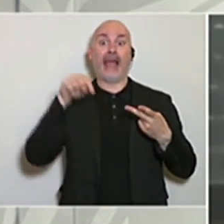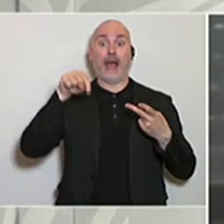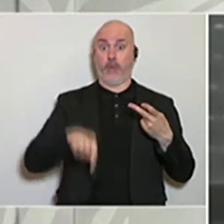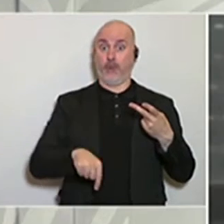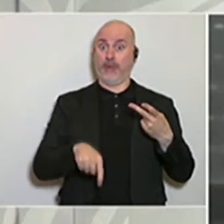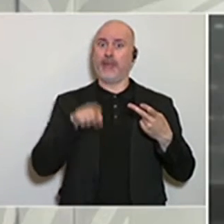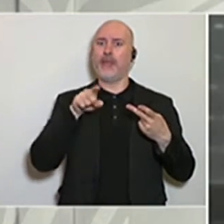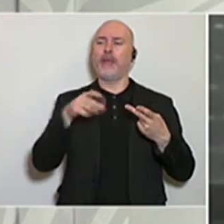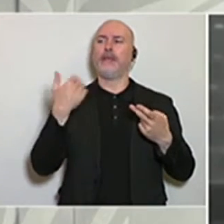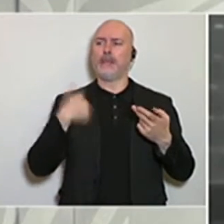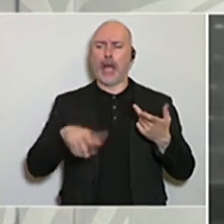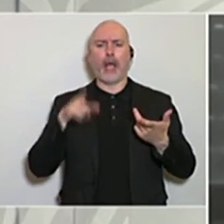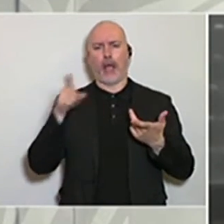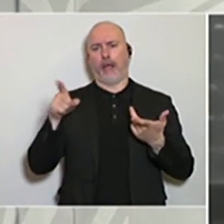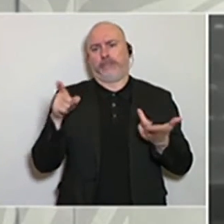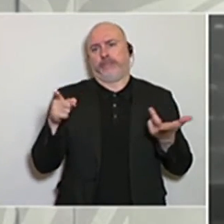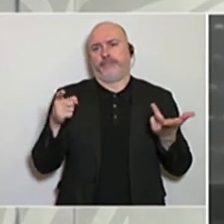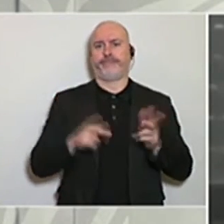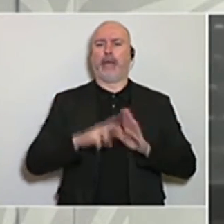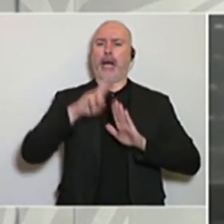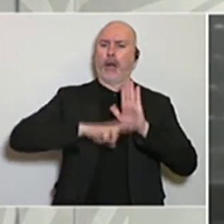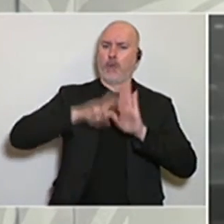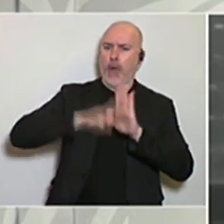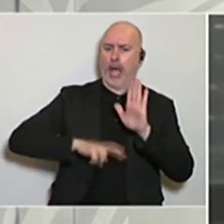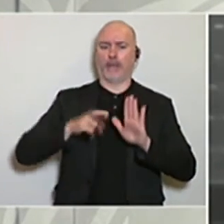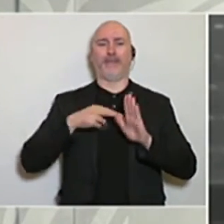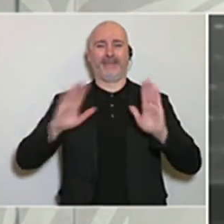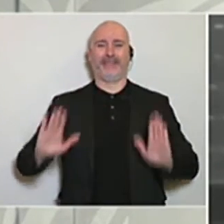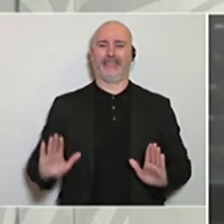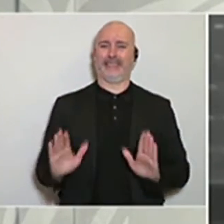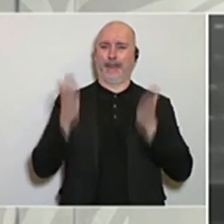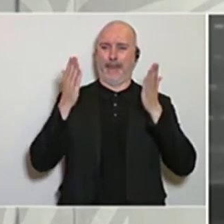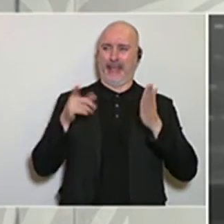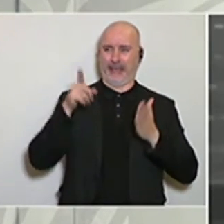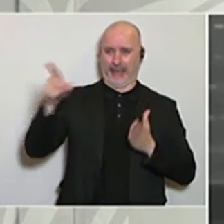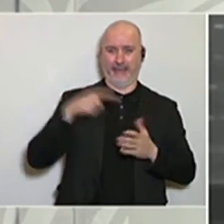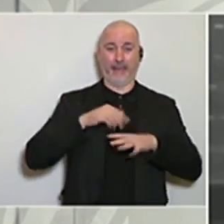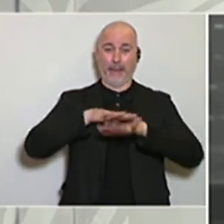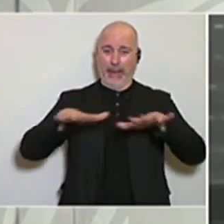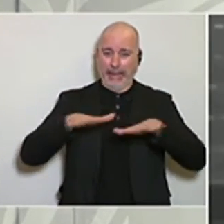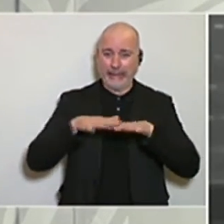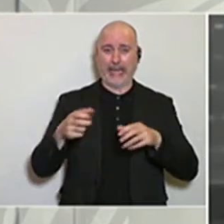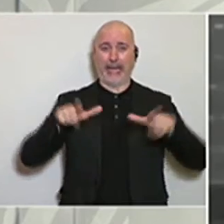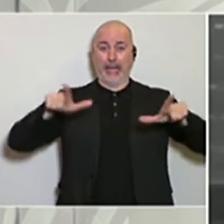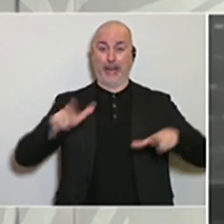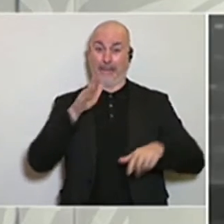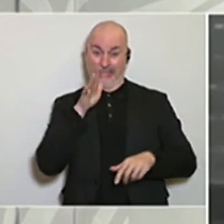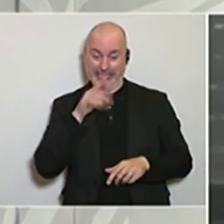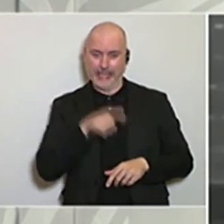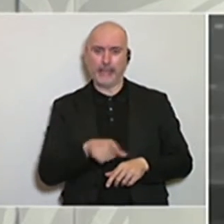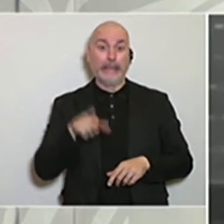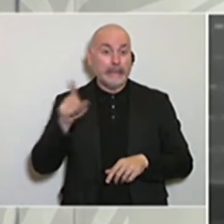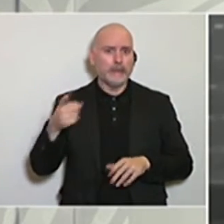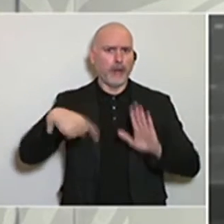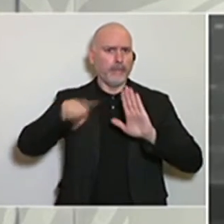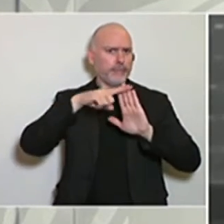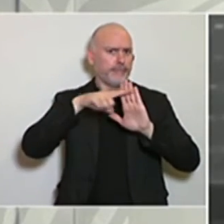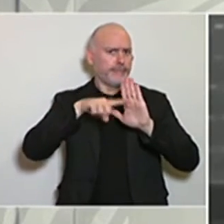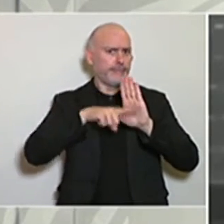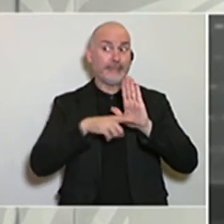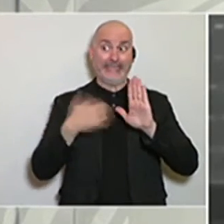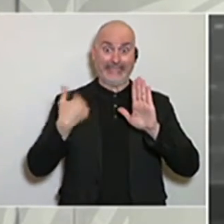avui han estat regulant la qüestió del salvament i el socorrisme a platges i piscines, m'agradaria saber si han donat instruccions concretes